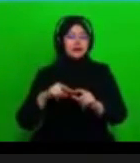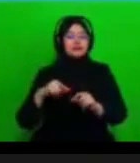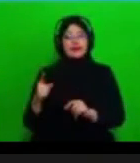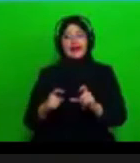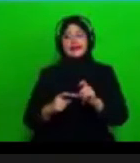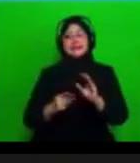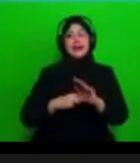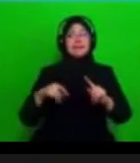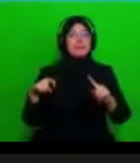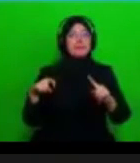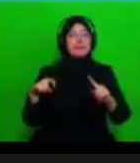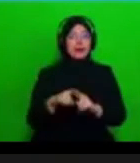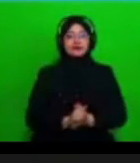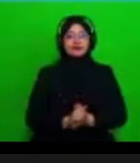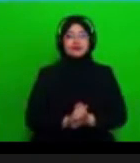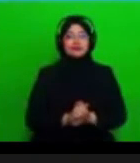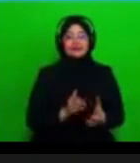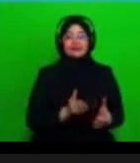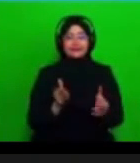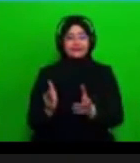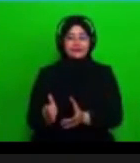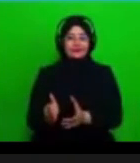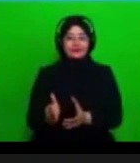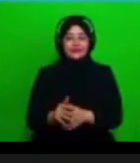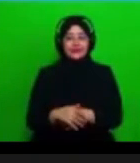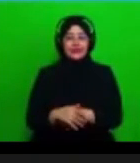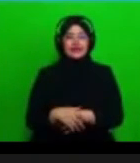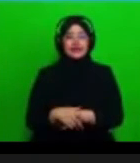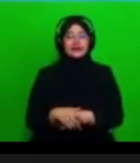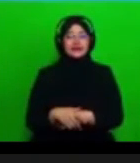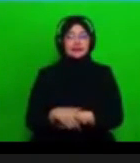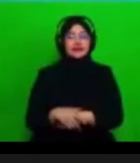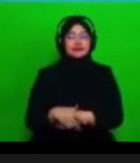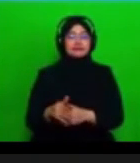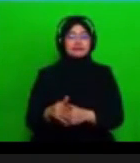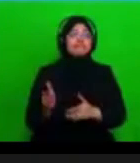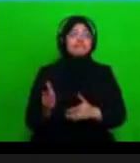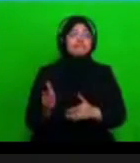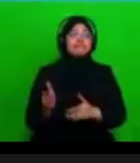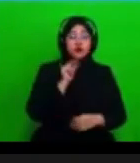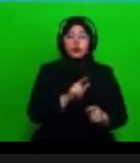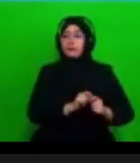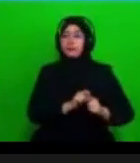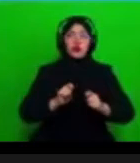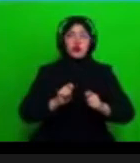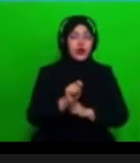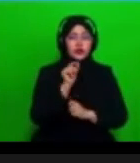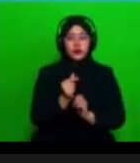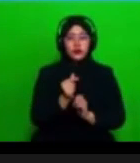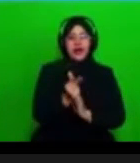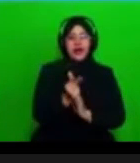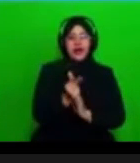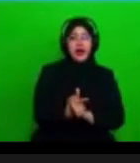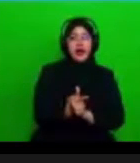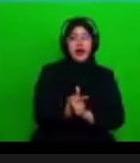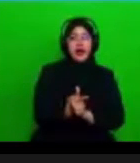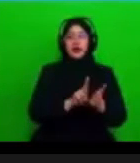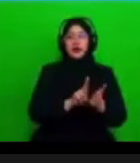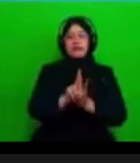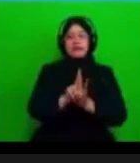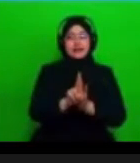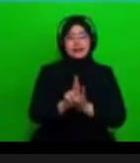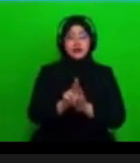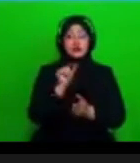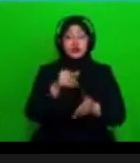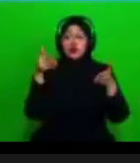Slide berikutnya untuk yang 6, transformasi dana pemerintah untuk perguruan tinggi, ini agak ini lebih mendalam untuk